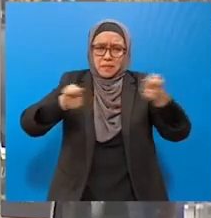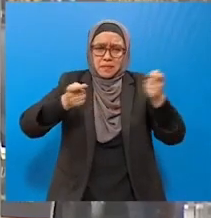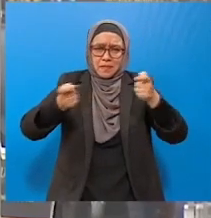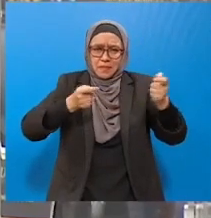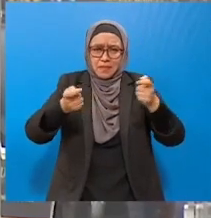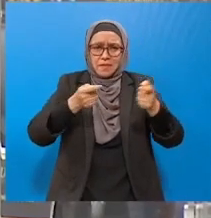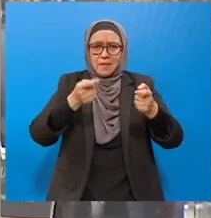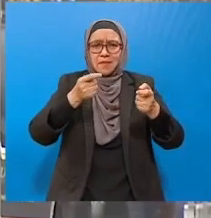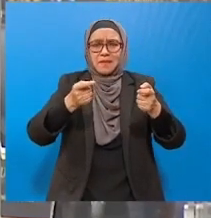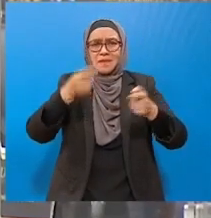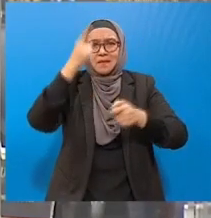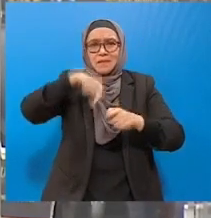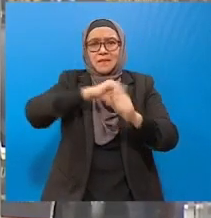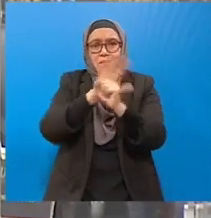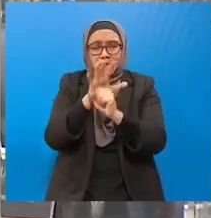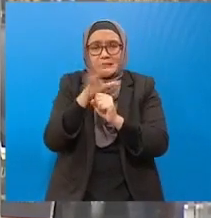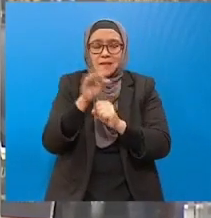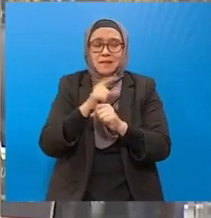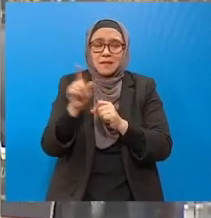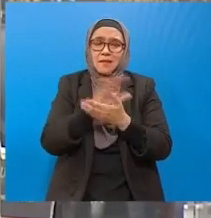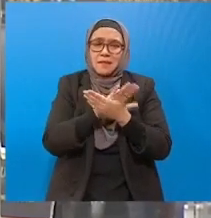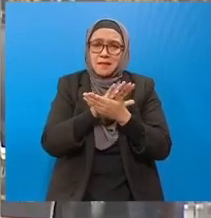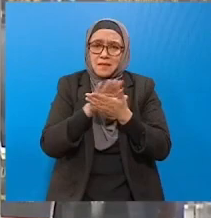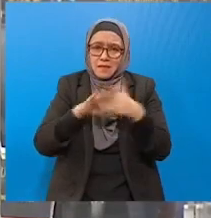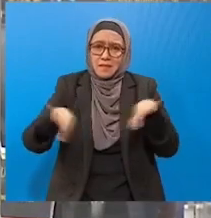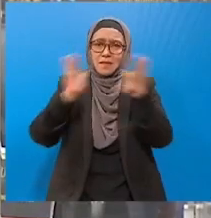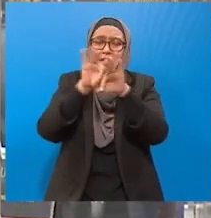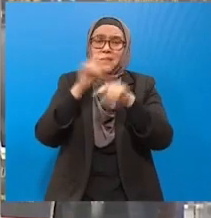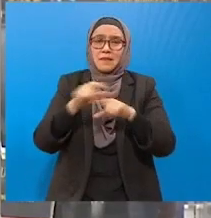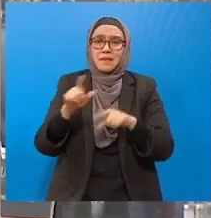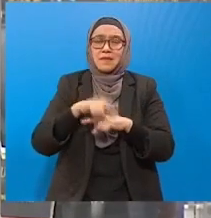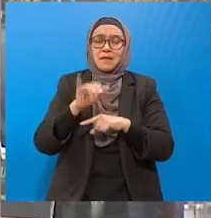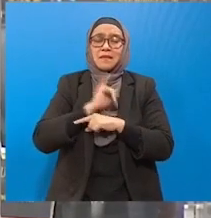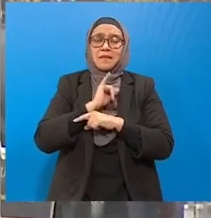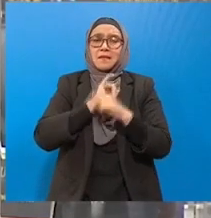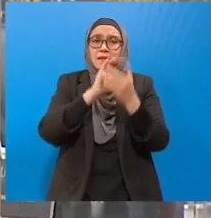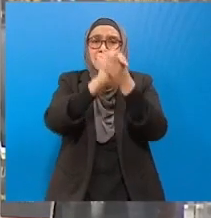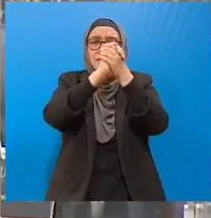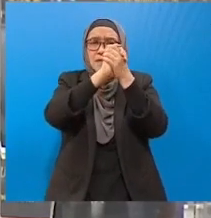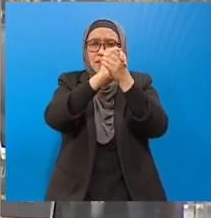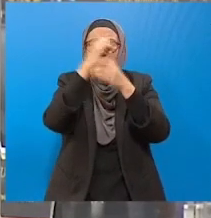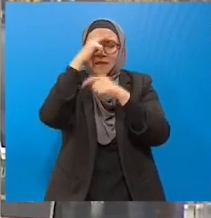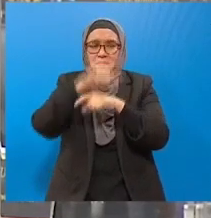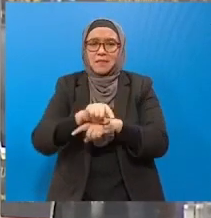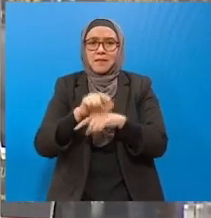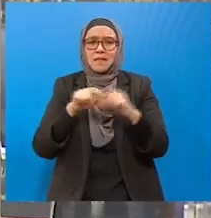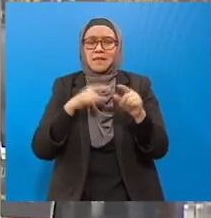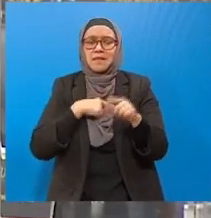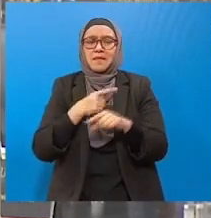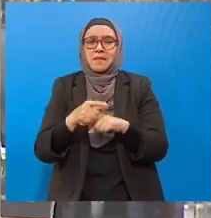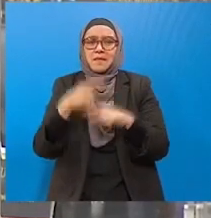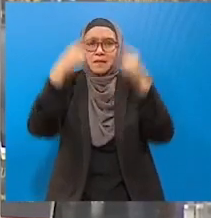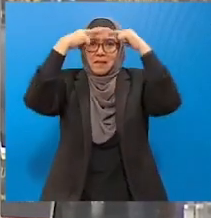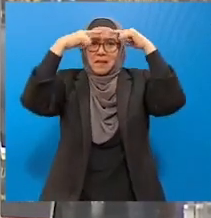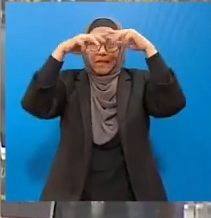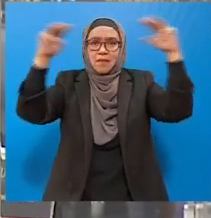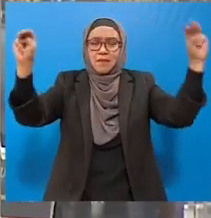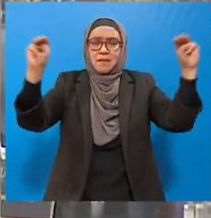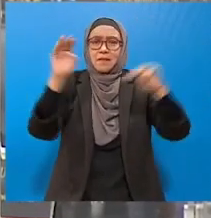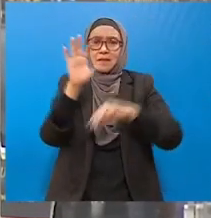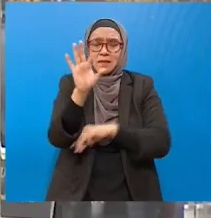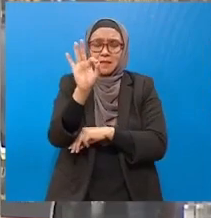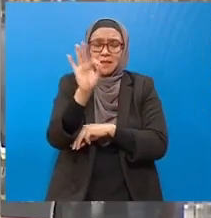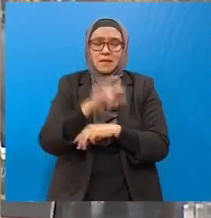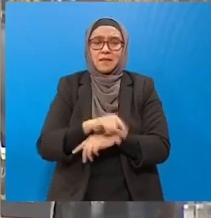kalau kita ingin mendengarkan ucapan tahniah kepada yang umat Datuk Seri Ismail Sabri aku ya ganti sebagai peneliti kesembilan Saya